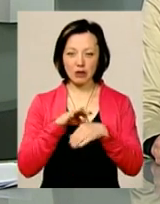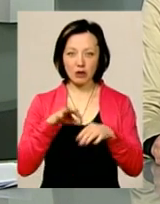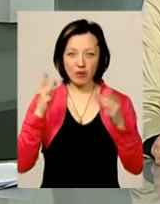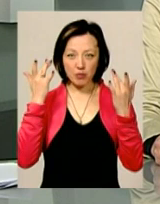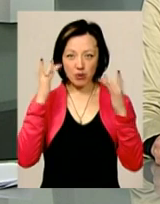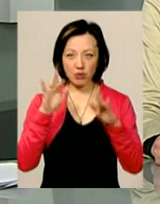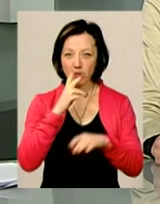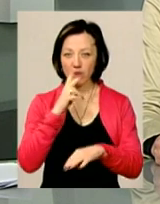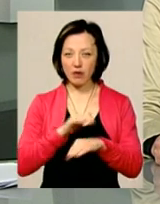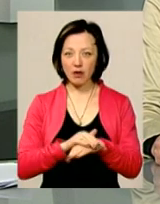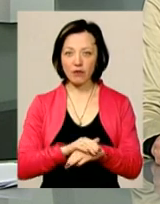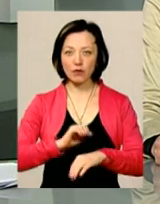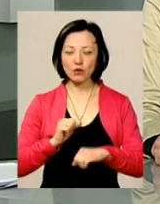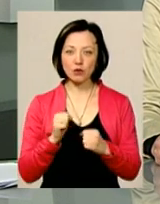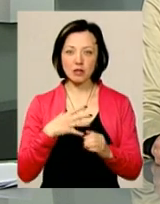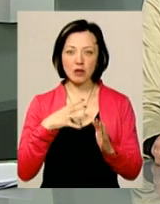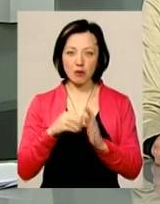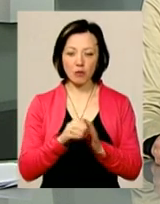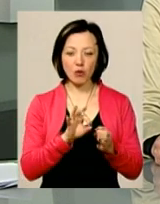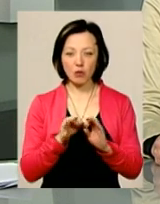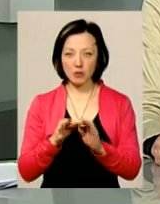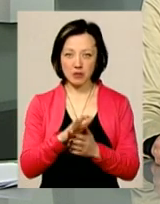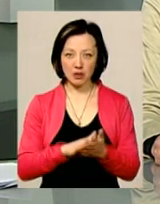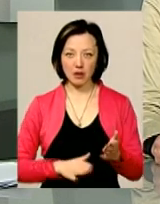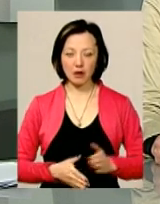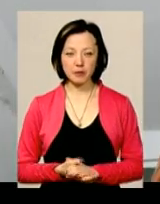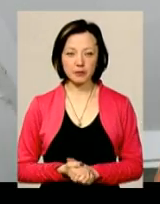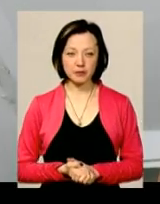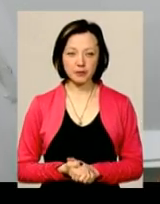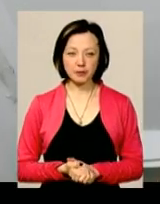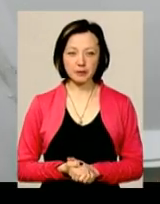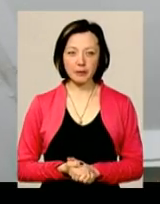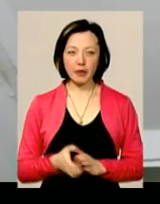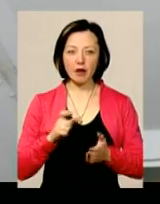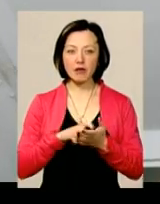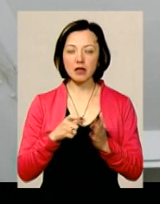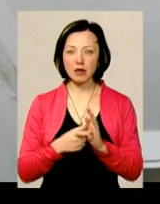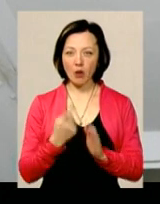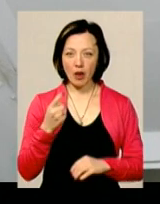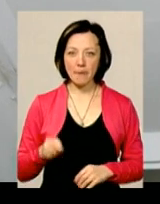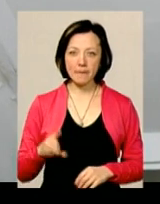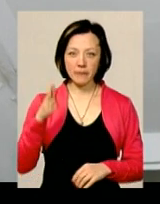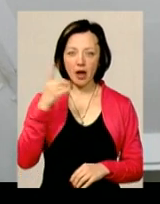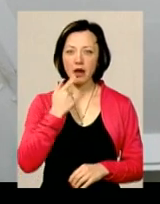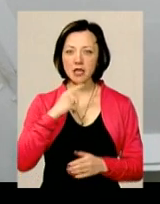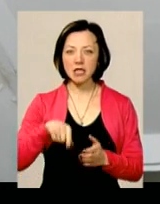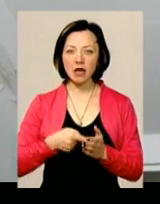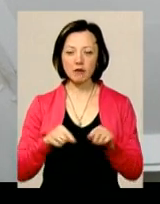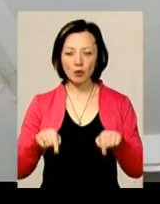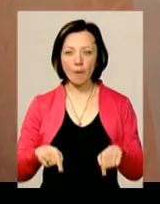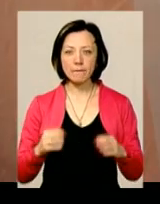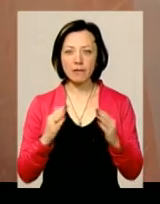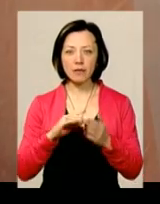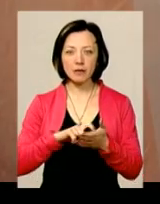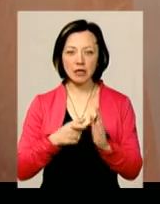виявив друг загиблої. Подробиці у сюжеті Вікторії Паламар. Квартира в одній з багатоповерхівок Красилова. У цьому